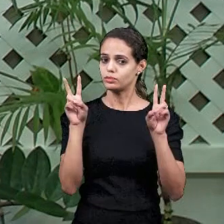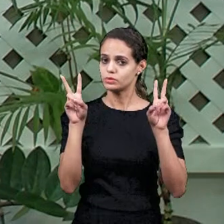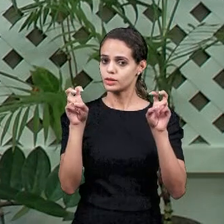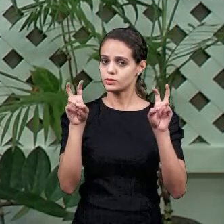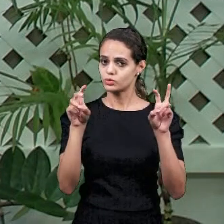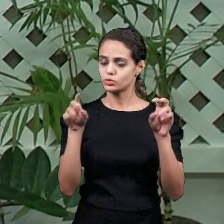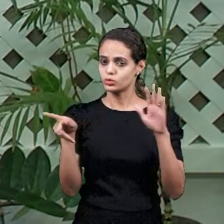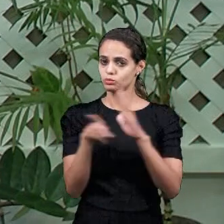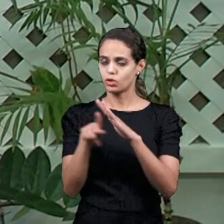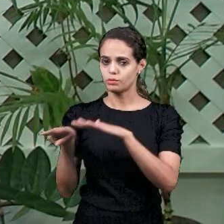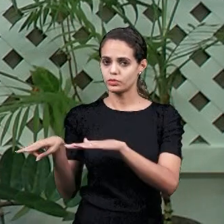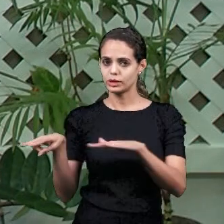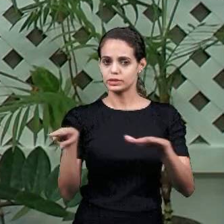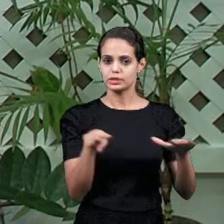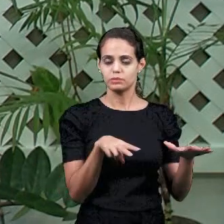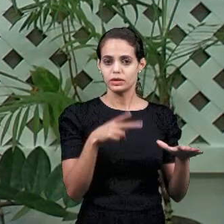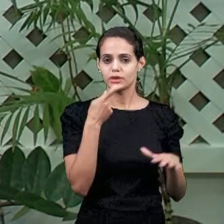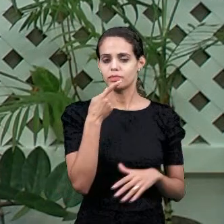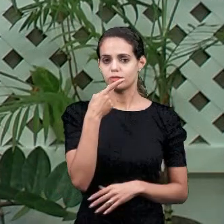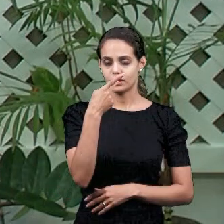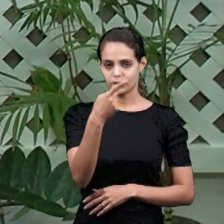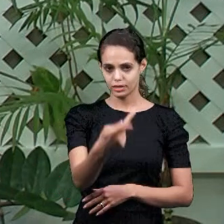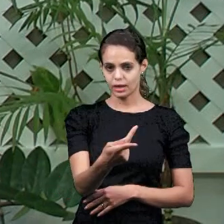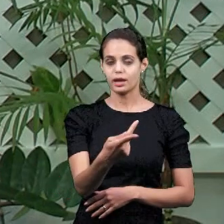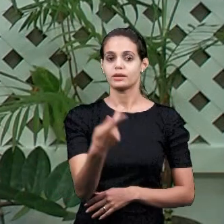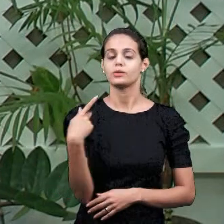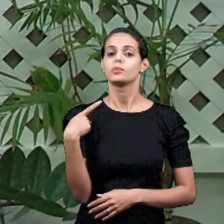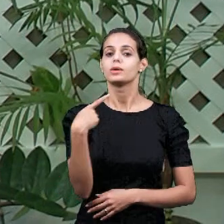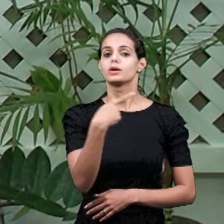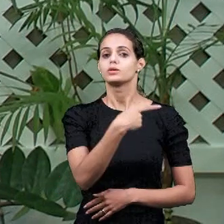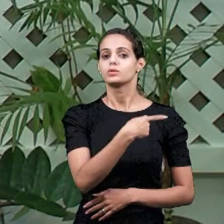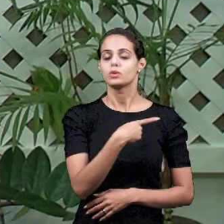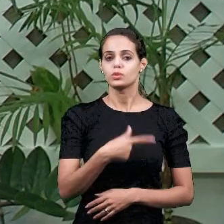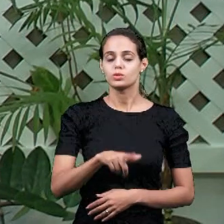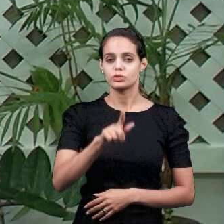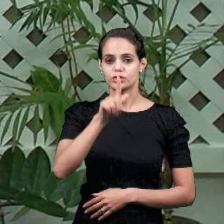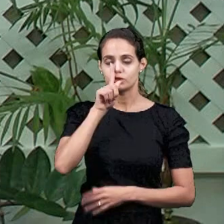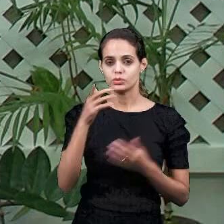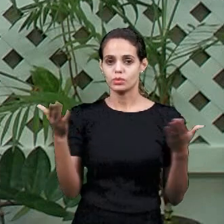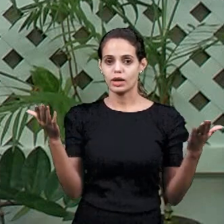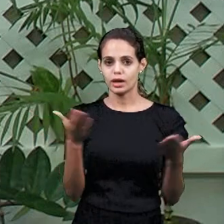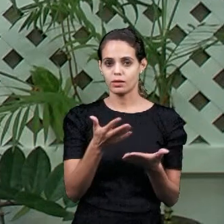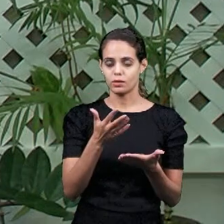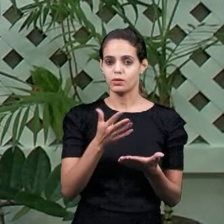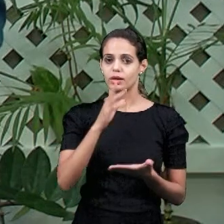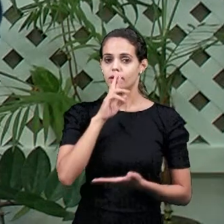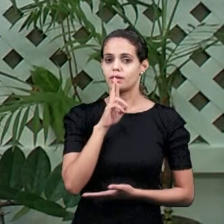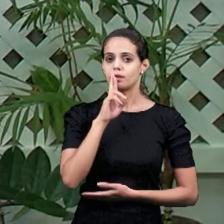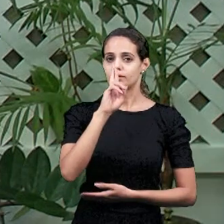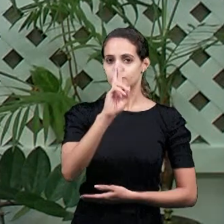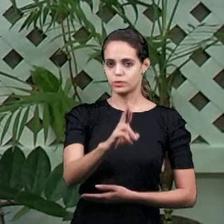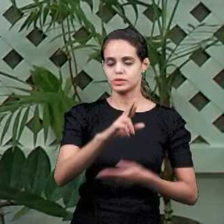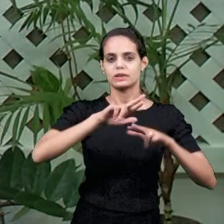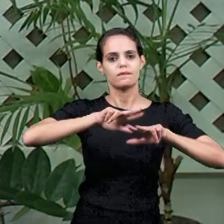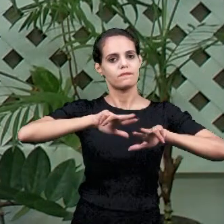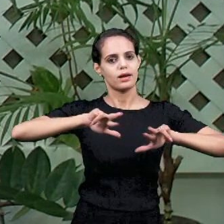il va apporter les réponses. Nous avons donc plusieurs réponses, y compris